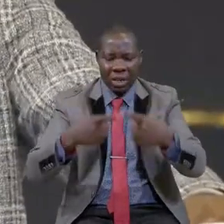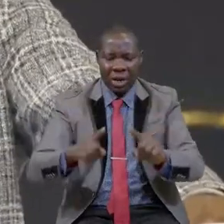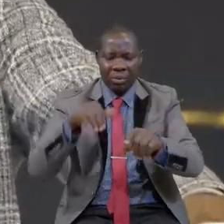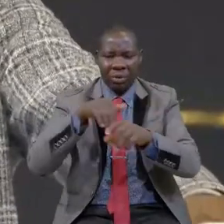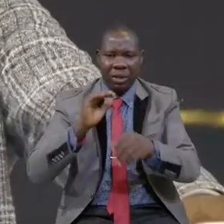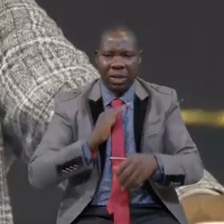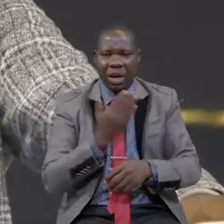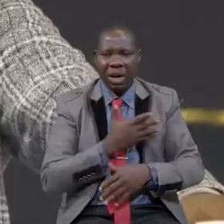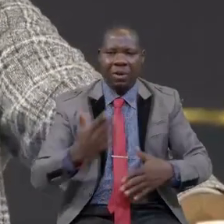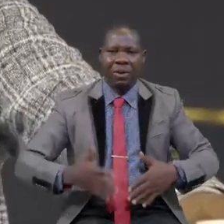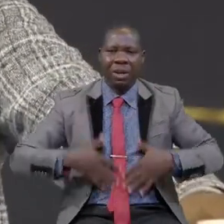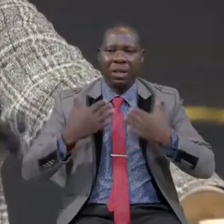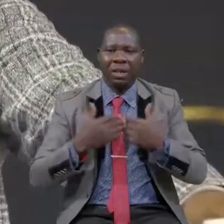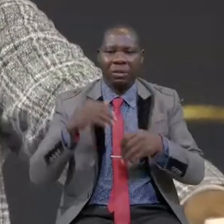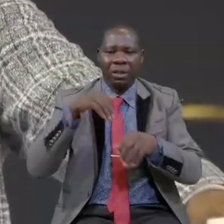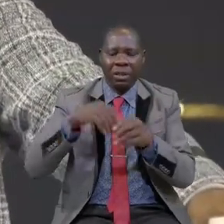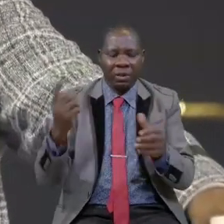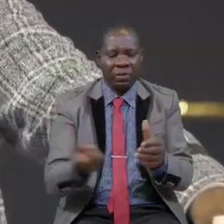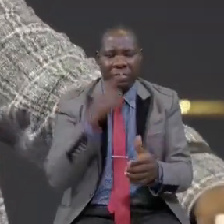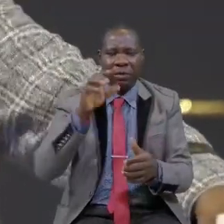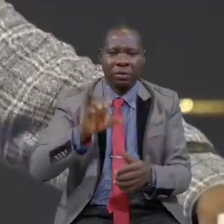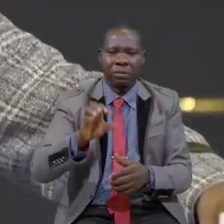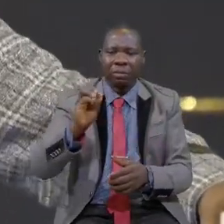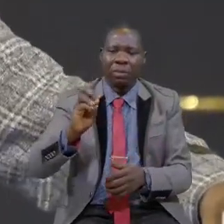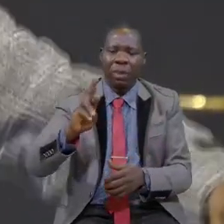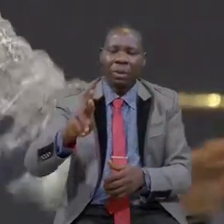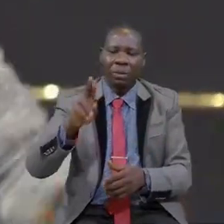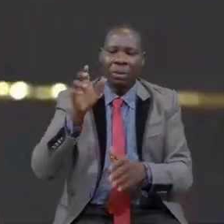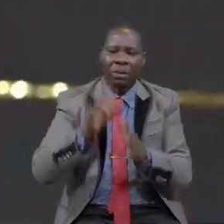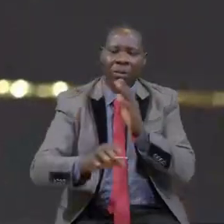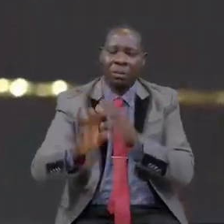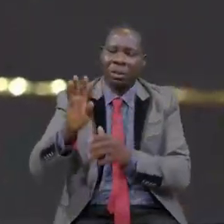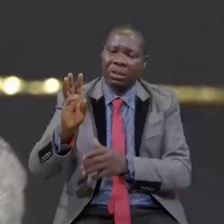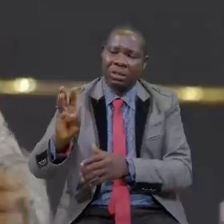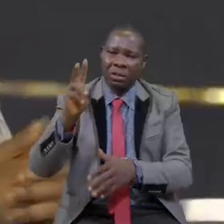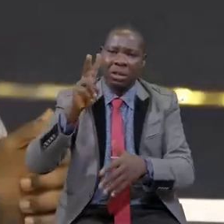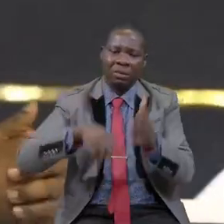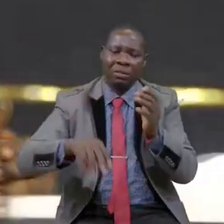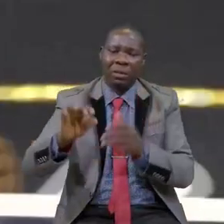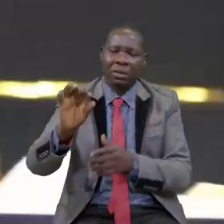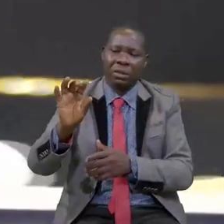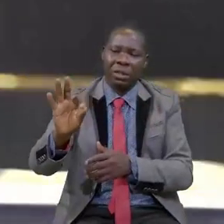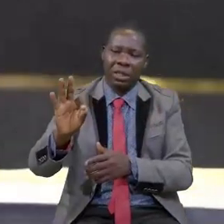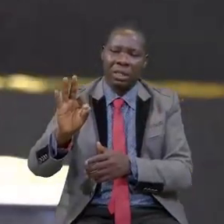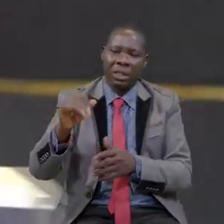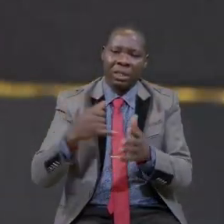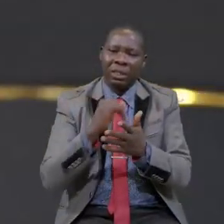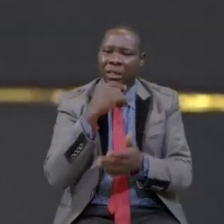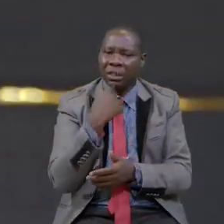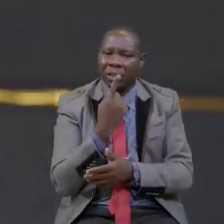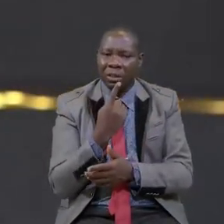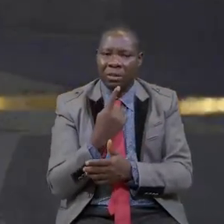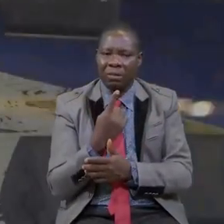vies. Voyons 1 Corinthiens au chapitre 6, verset 9. 1 Corinthiens